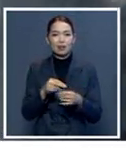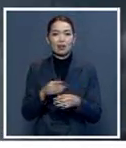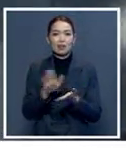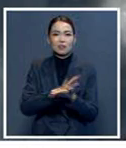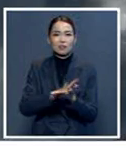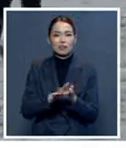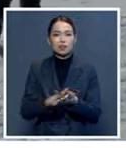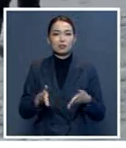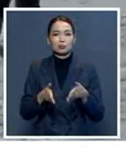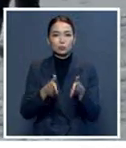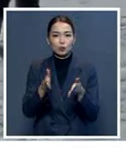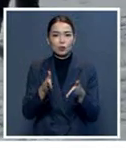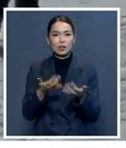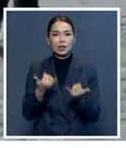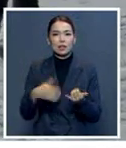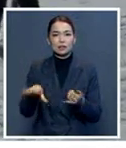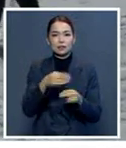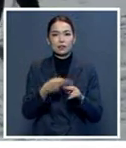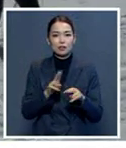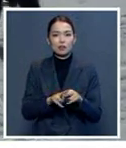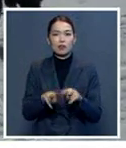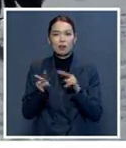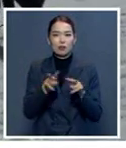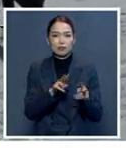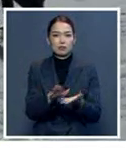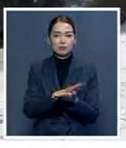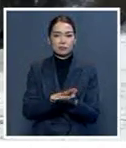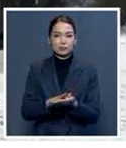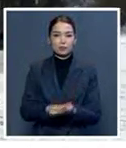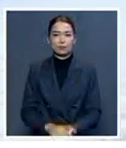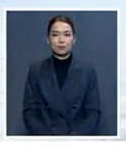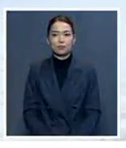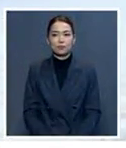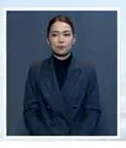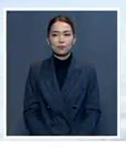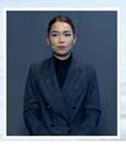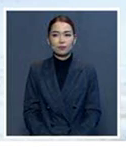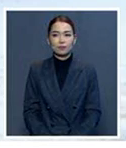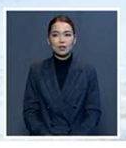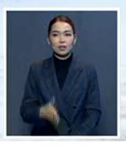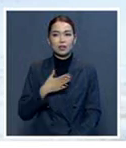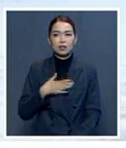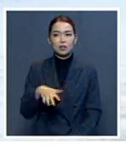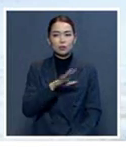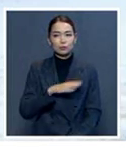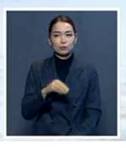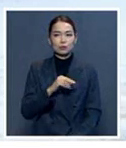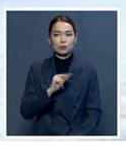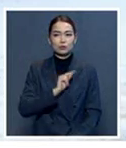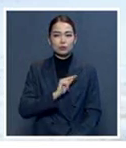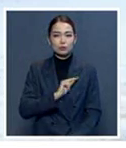тазарту. Қазір облыс аумағында бұл жұмыс қарқынды жүріп жатыр. Біздің есеп бойынша мұз жару жұмыстары 60